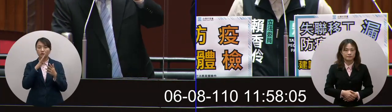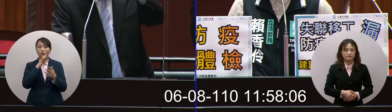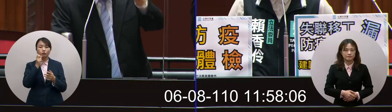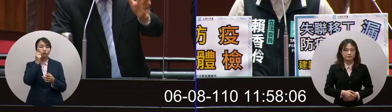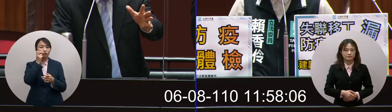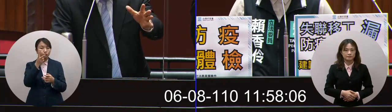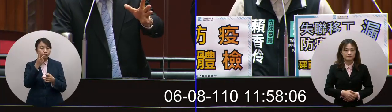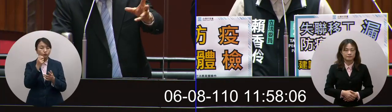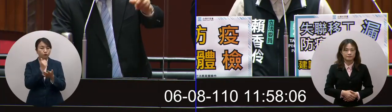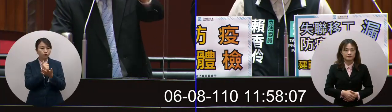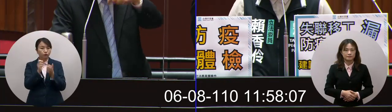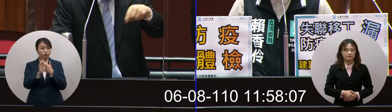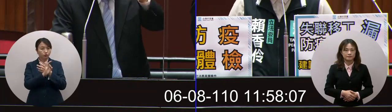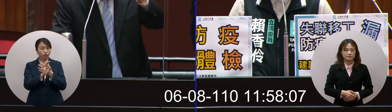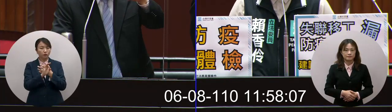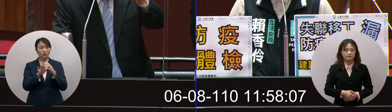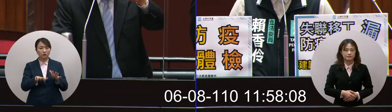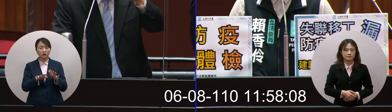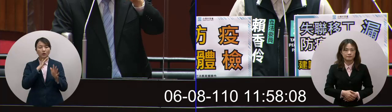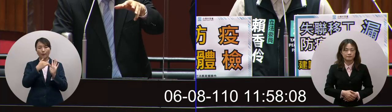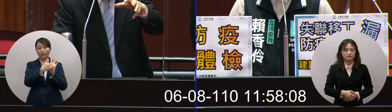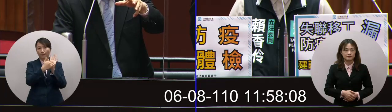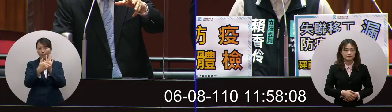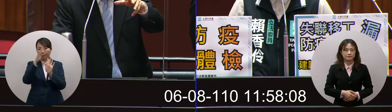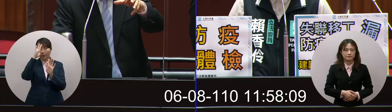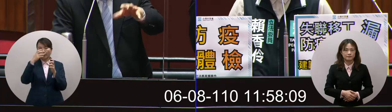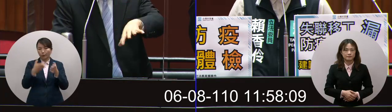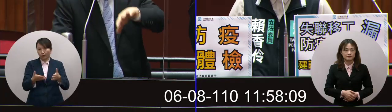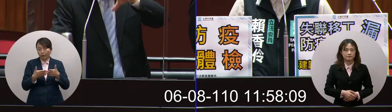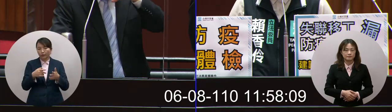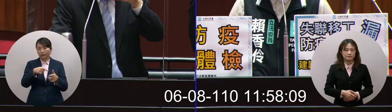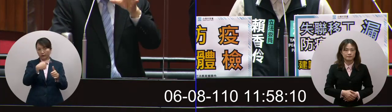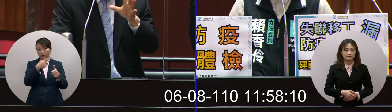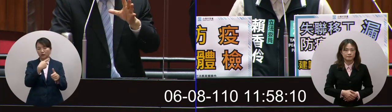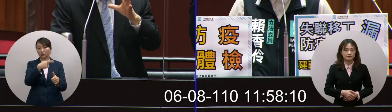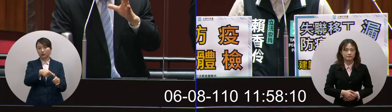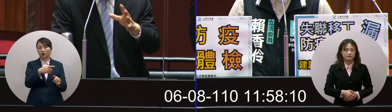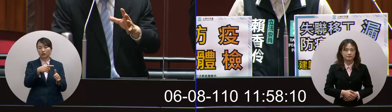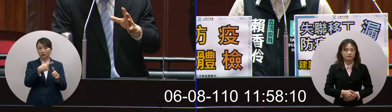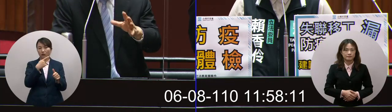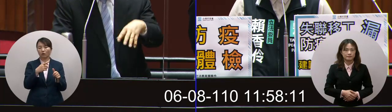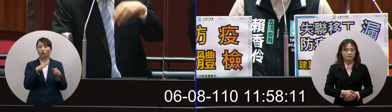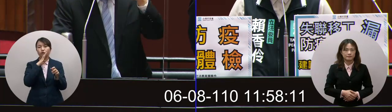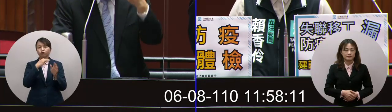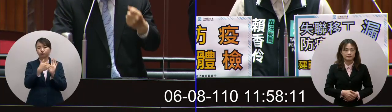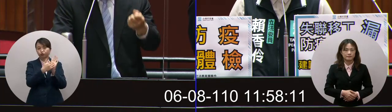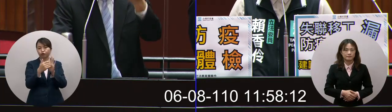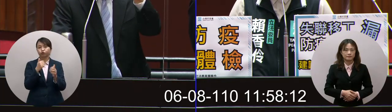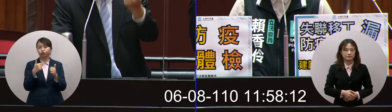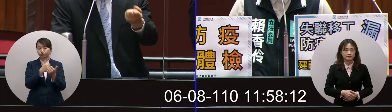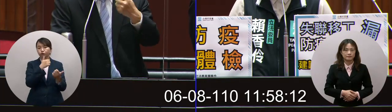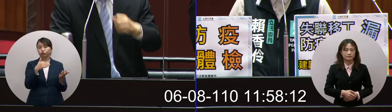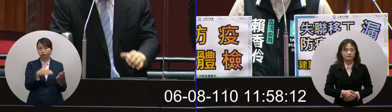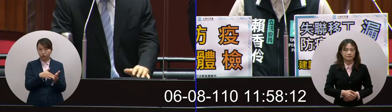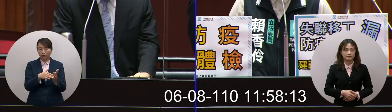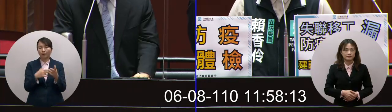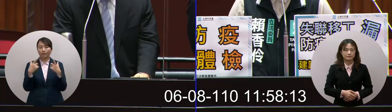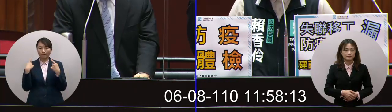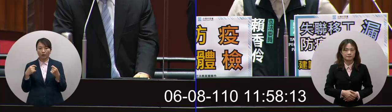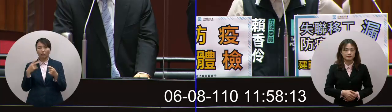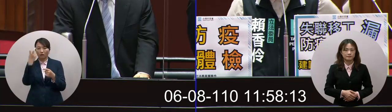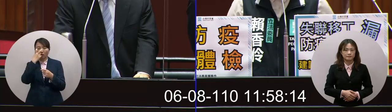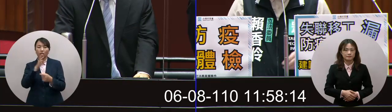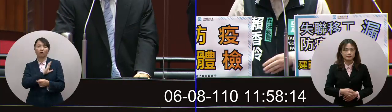2个月，有没有必要？因为现在防疫更重要，先把这一关度过，然后本来就该检